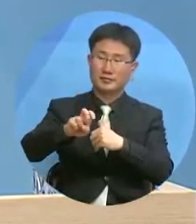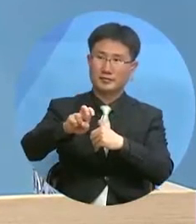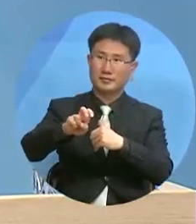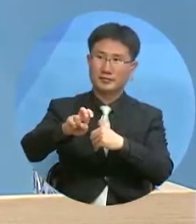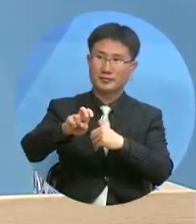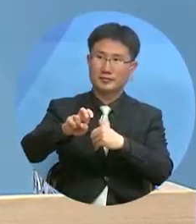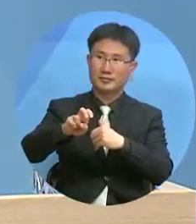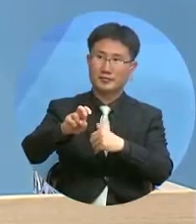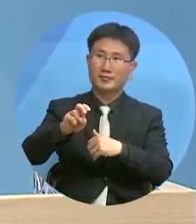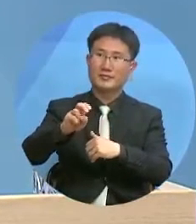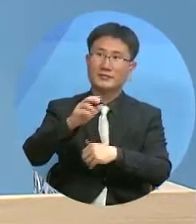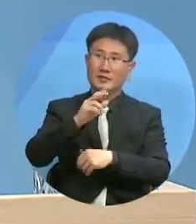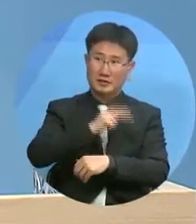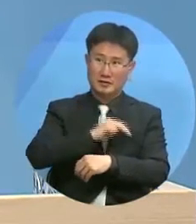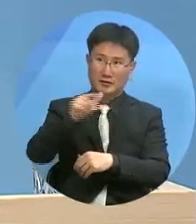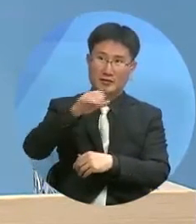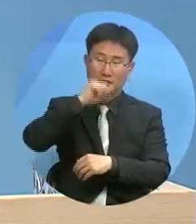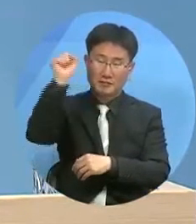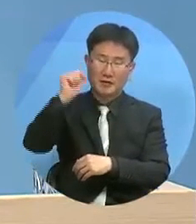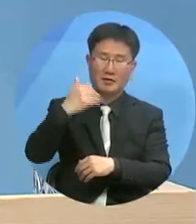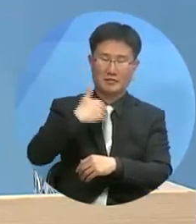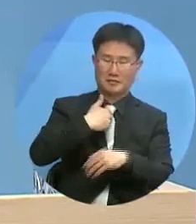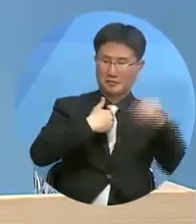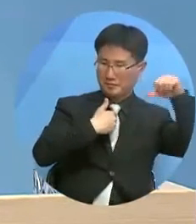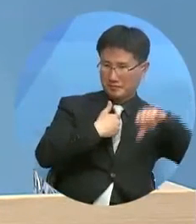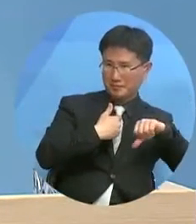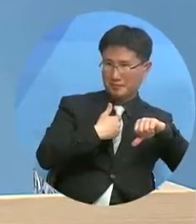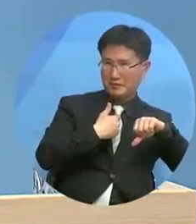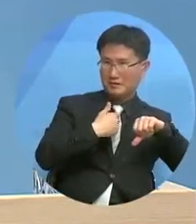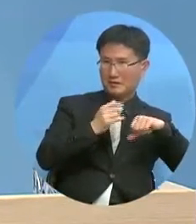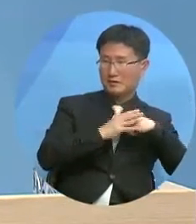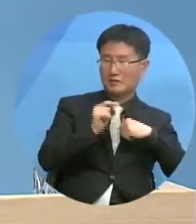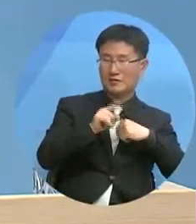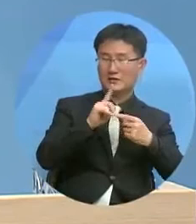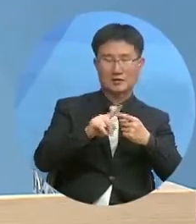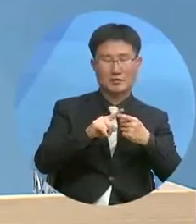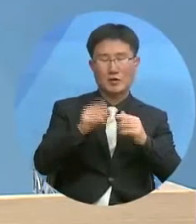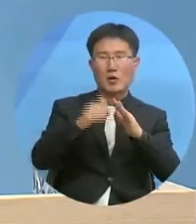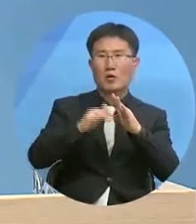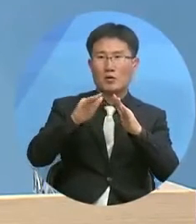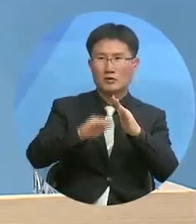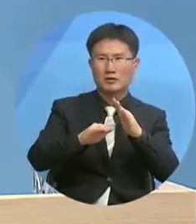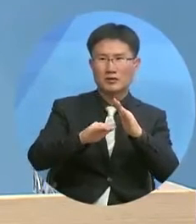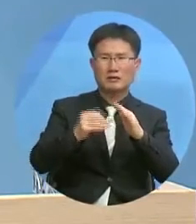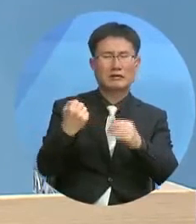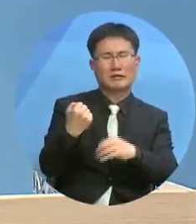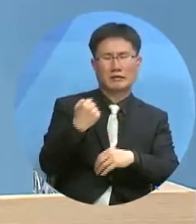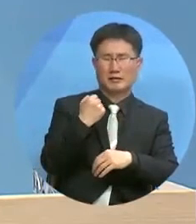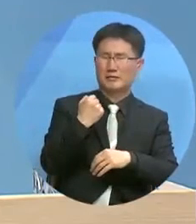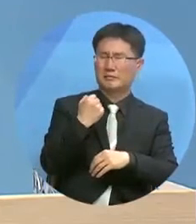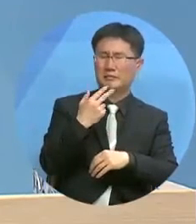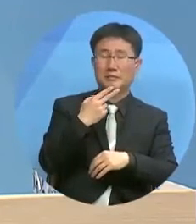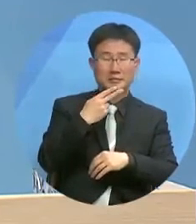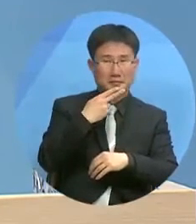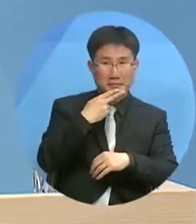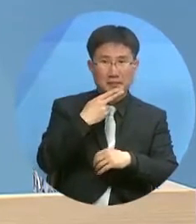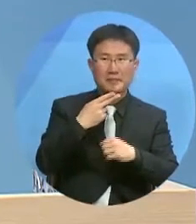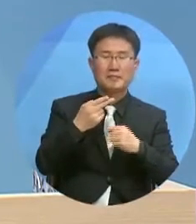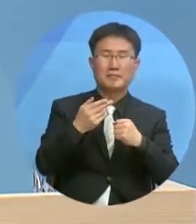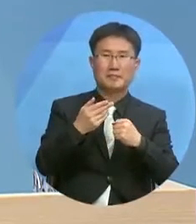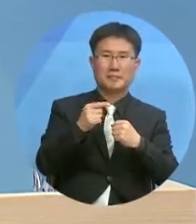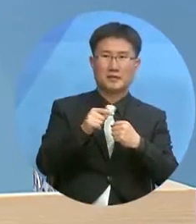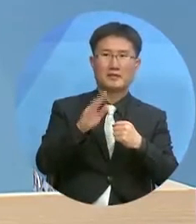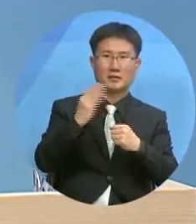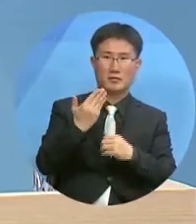제가 낙선함으로써 저는 더 이상 어떤 공적 영향력을 행사할 수 없는 지위로 가게 된